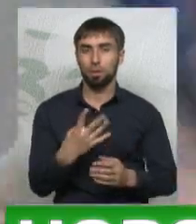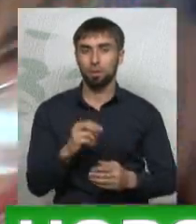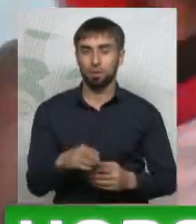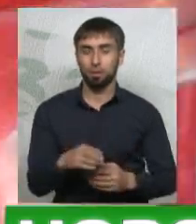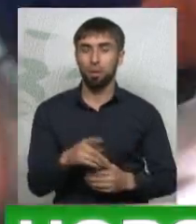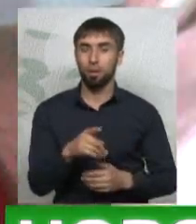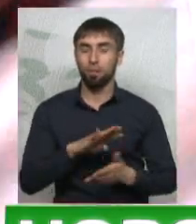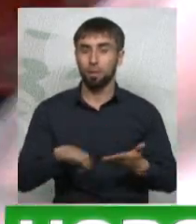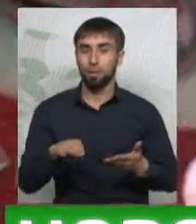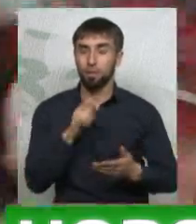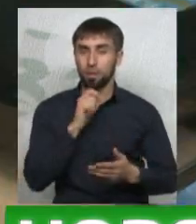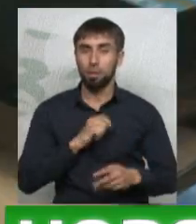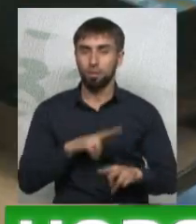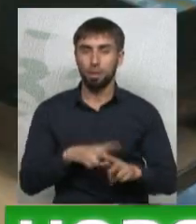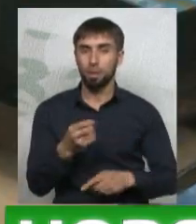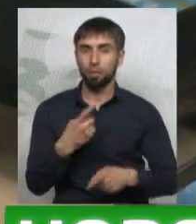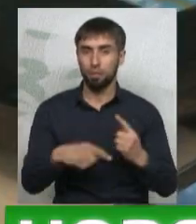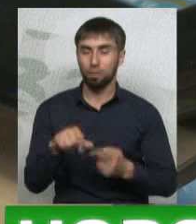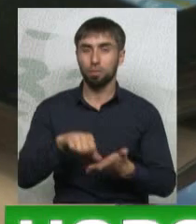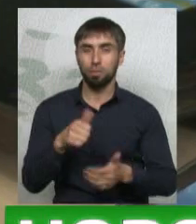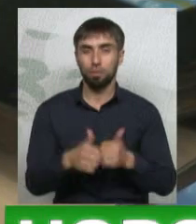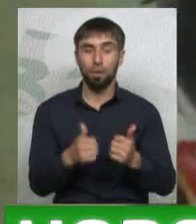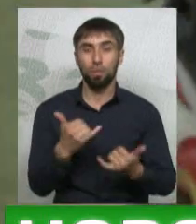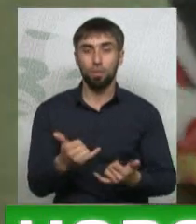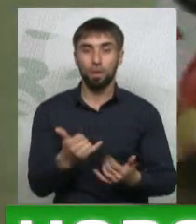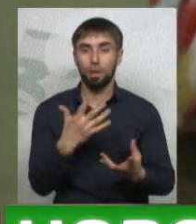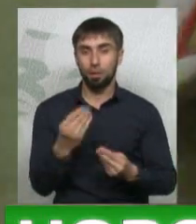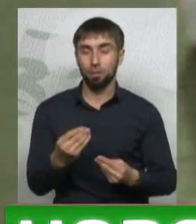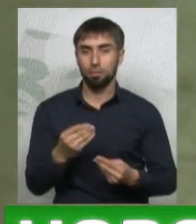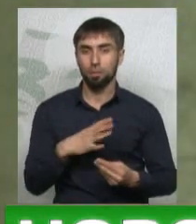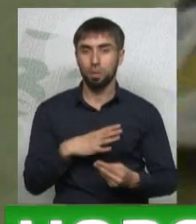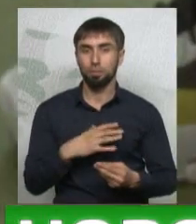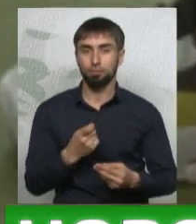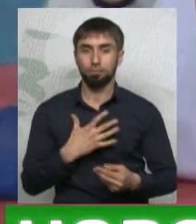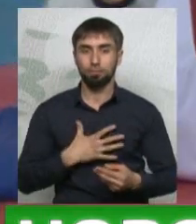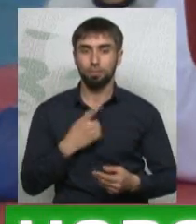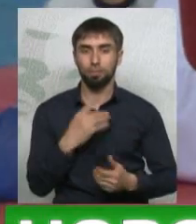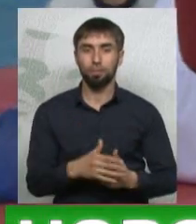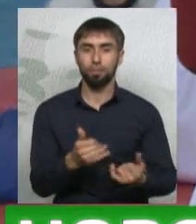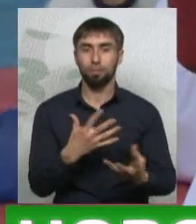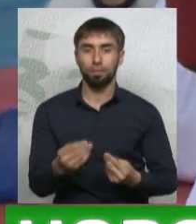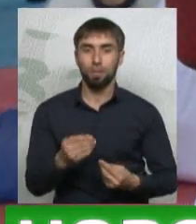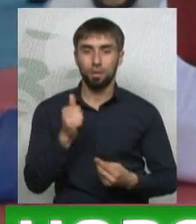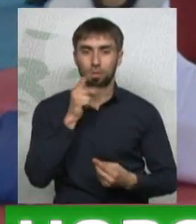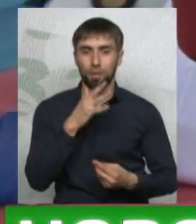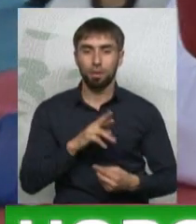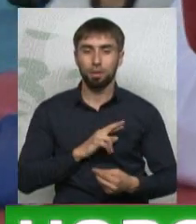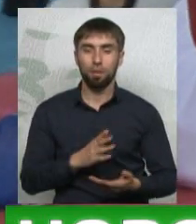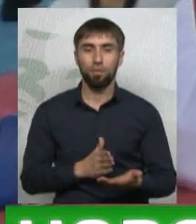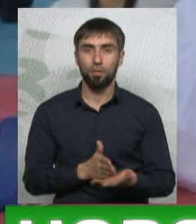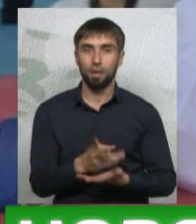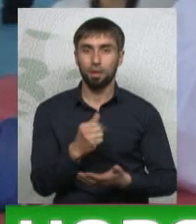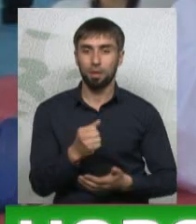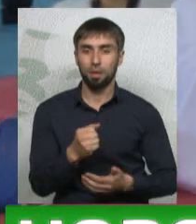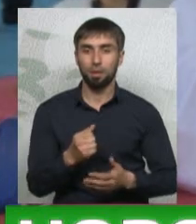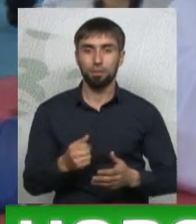откуда без призовых мест, как правило, не возвращался. Сегодня день выдался не менее волнительным. Сегодня, когда я выходил на